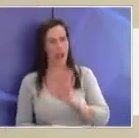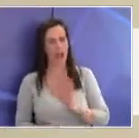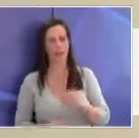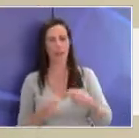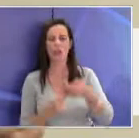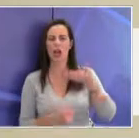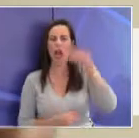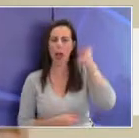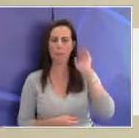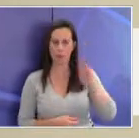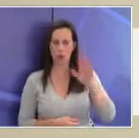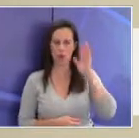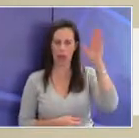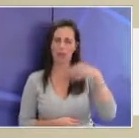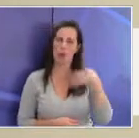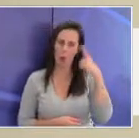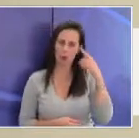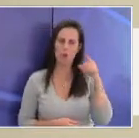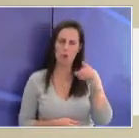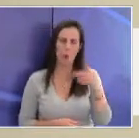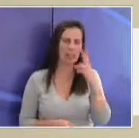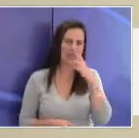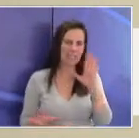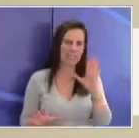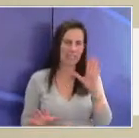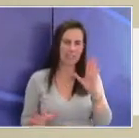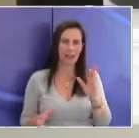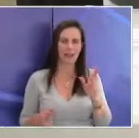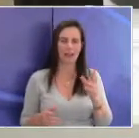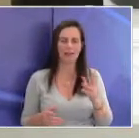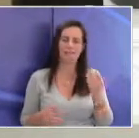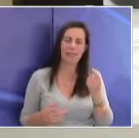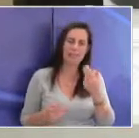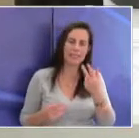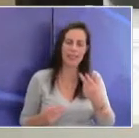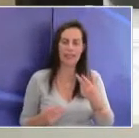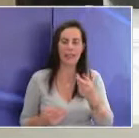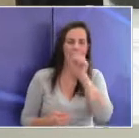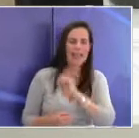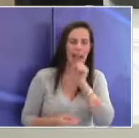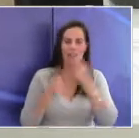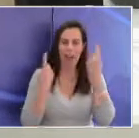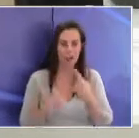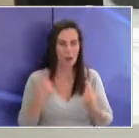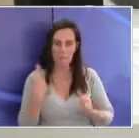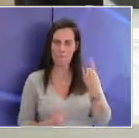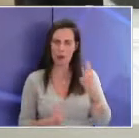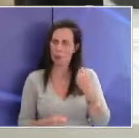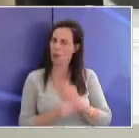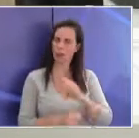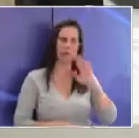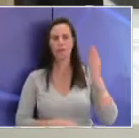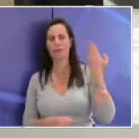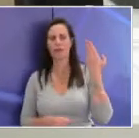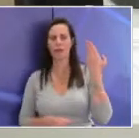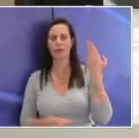יאיר לפיד. הוא הרי, אנחנו יודעים שהוא ניסה להתקרב לחרדים, שלא לומר התחנף לחרדים, ופתאום הוא עשה